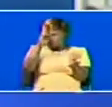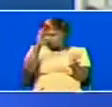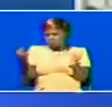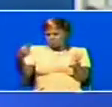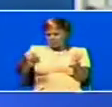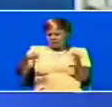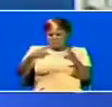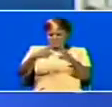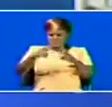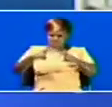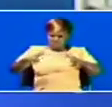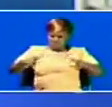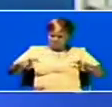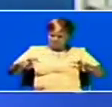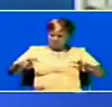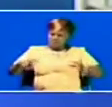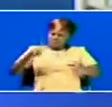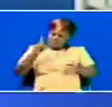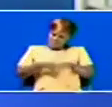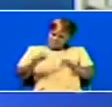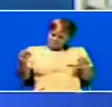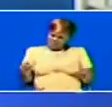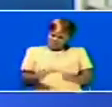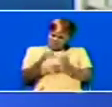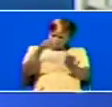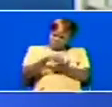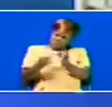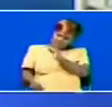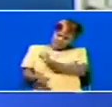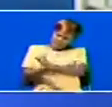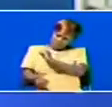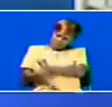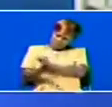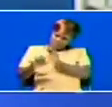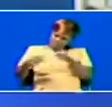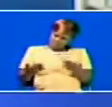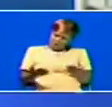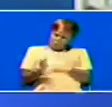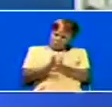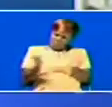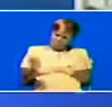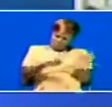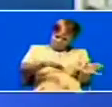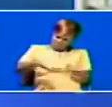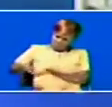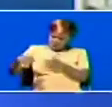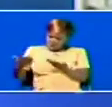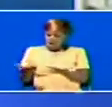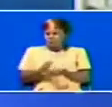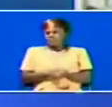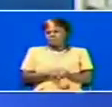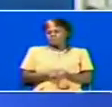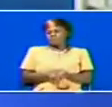kufanya uchunguzi wao na vitu kama hivyo. Kunapotokea matukio kama haya, utawashauri vipi wa Kenya wakae kando, na ni kwa nini wanafanya